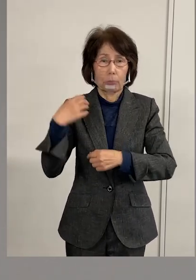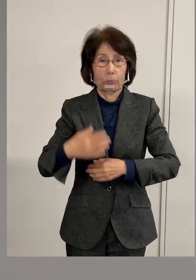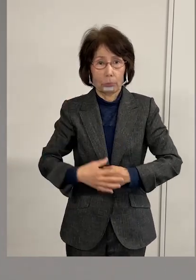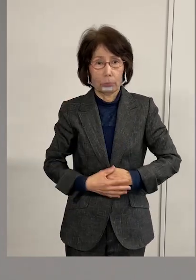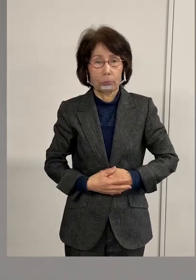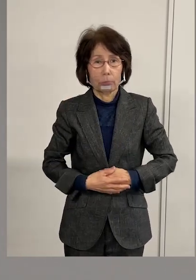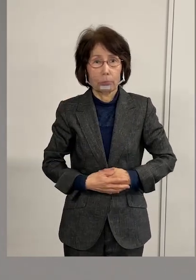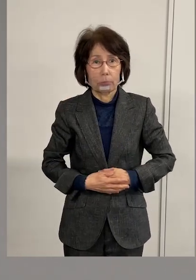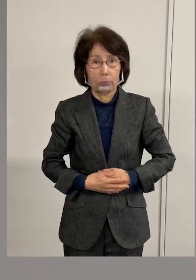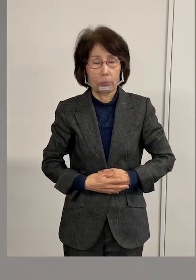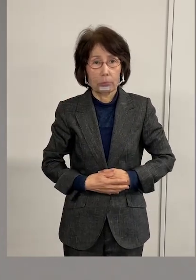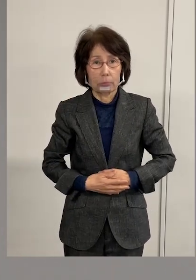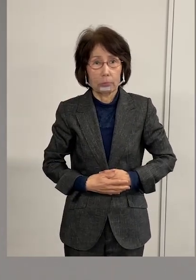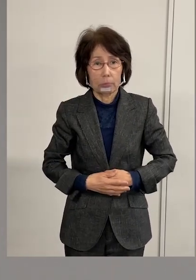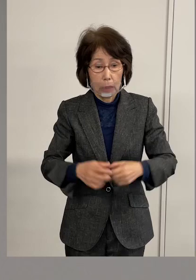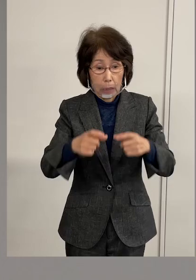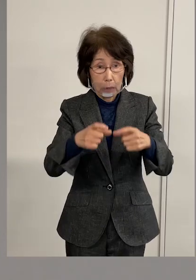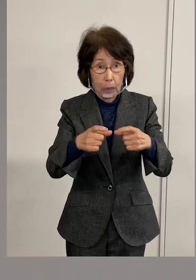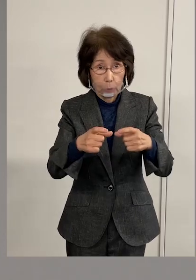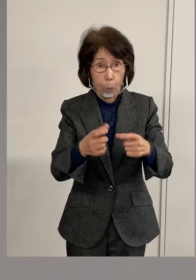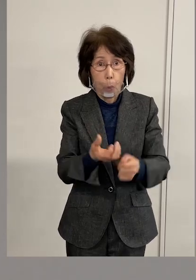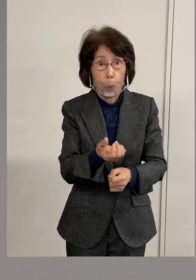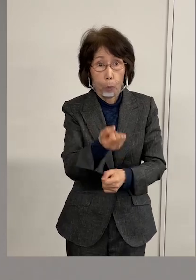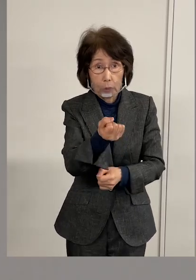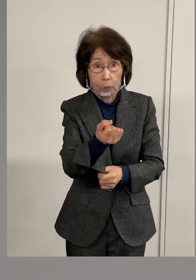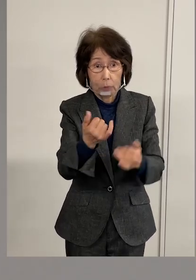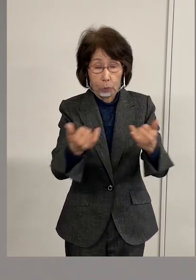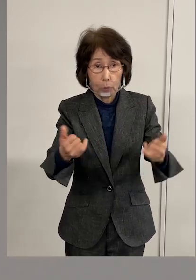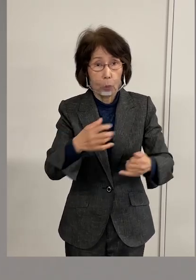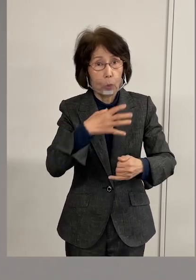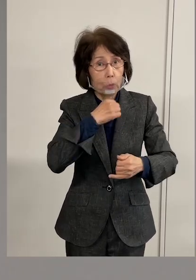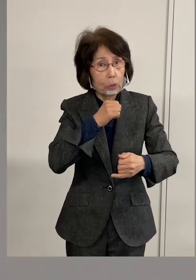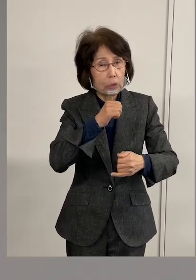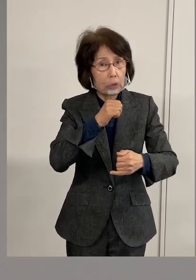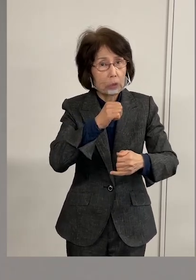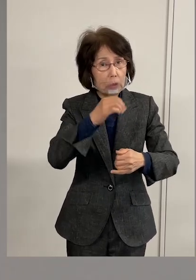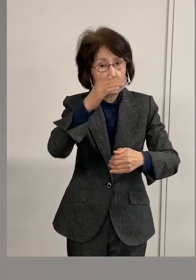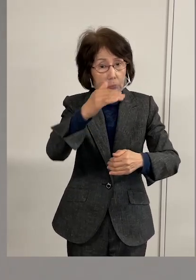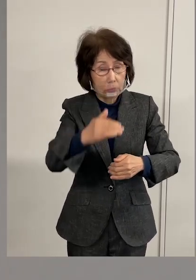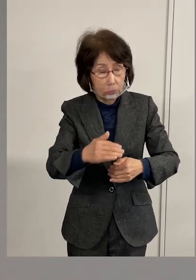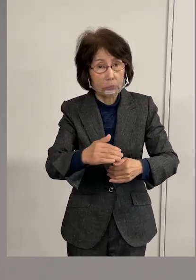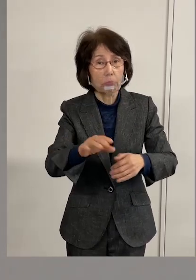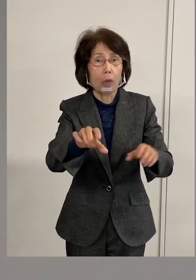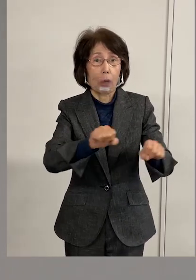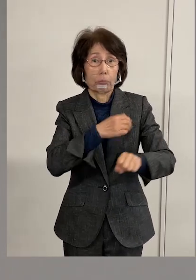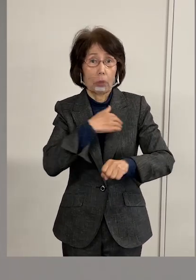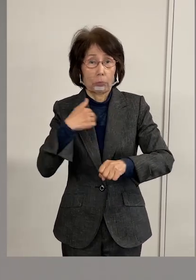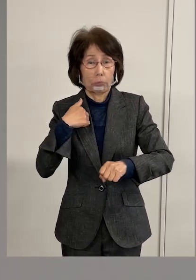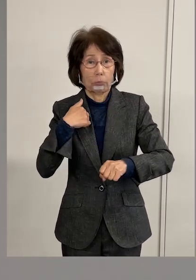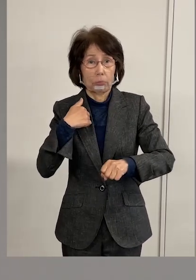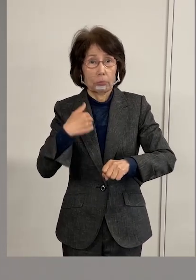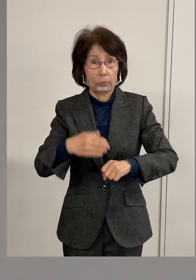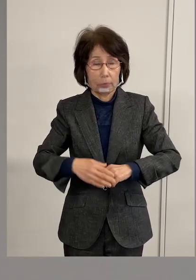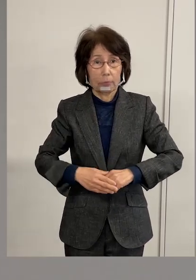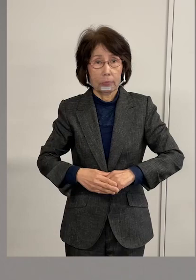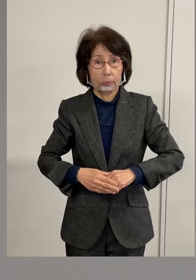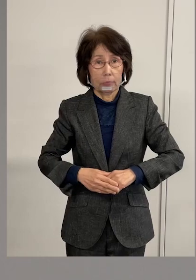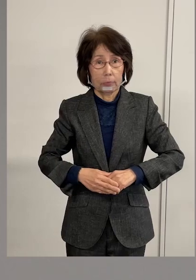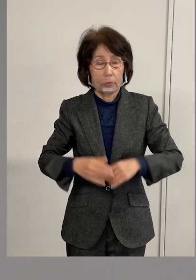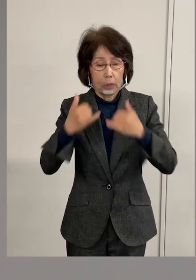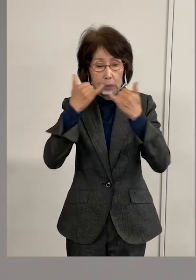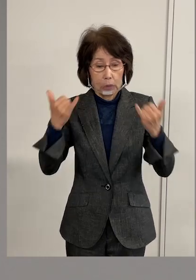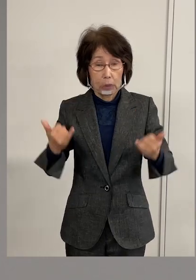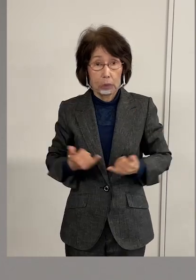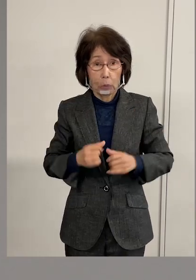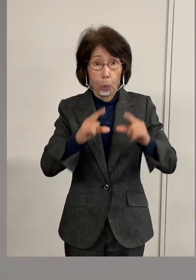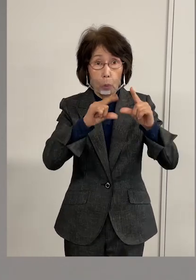ません。ただし、カードをお持ちの方の年代層というのは大体把握ができておりまして、比較的、人口の比